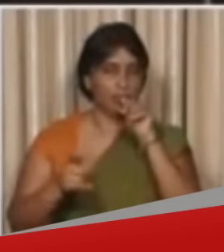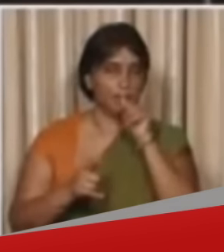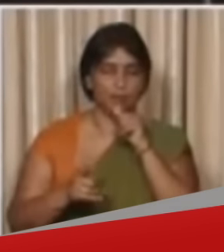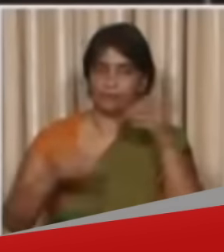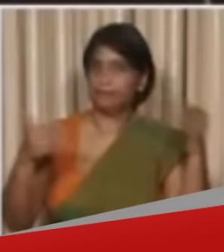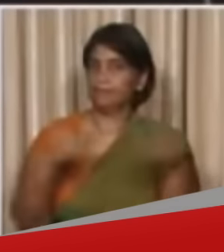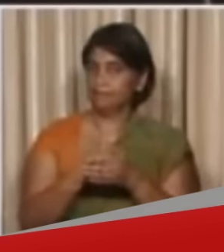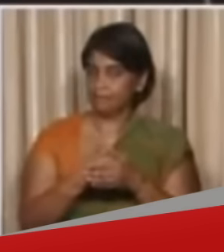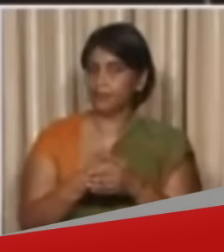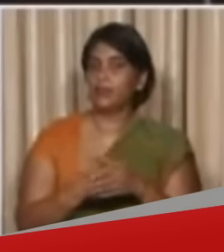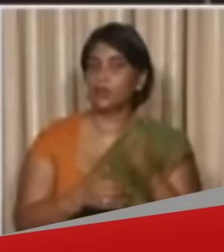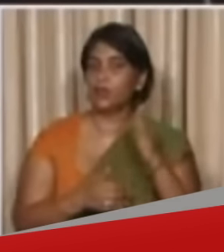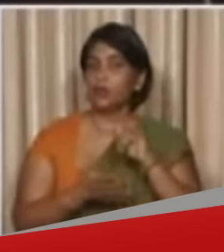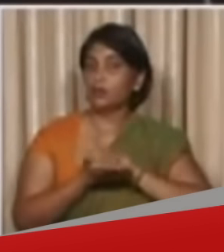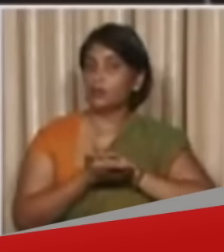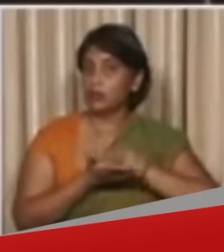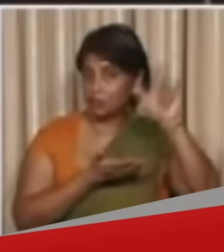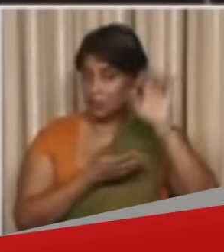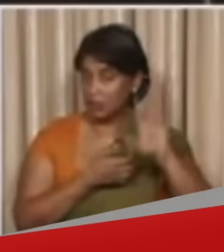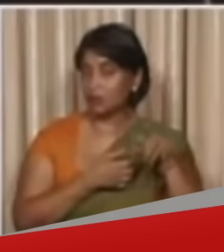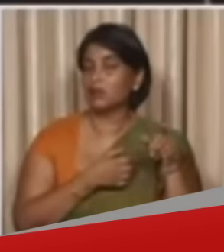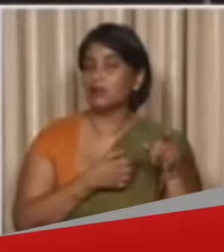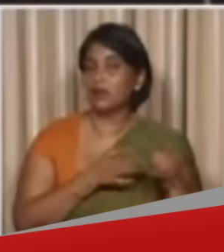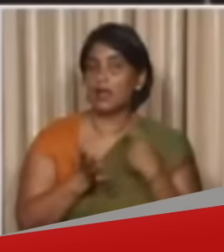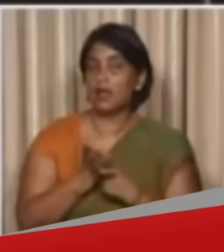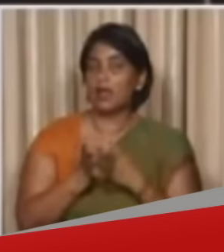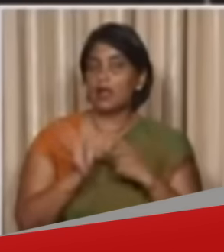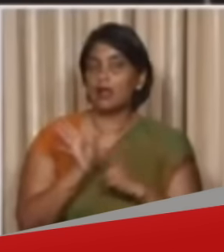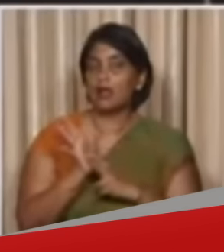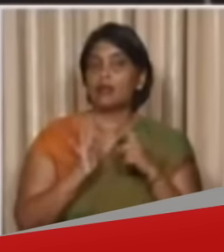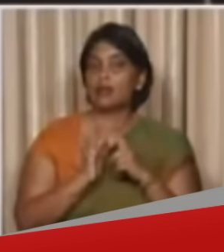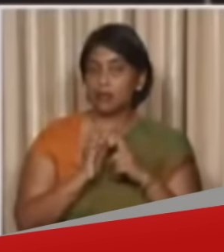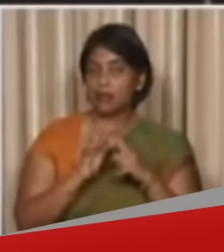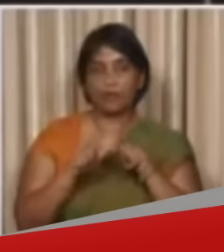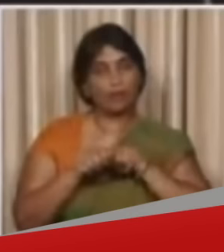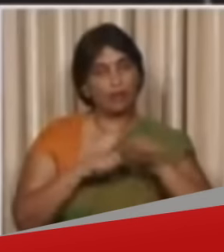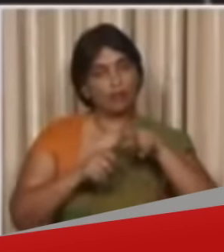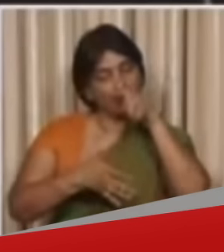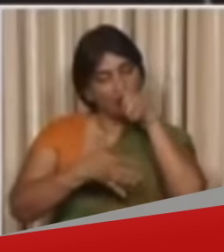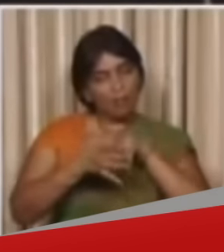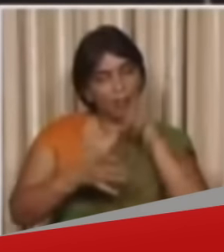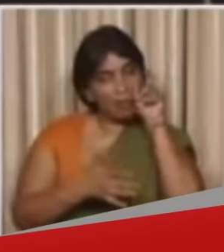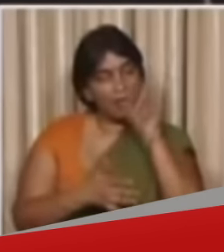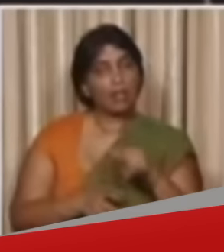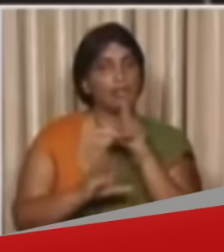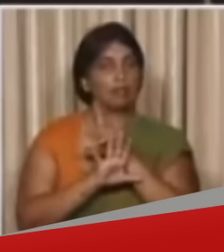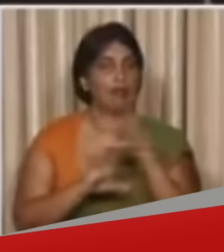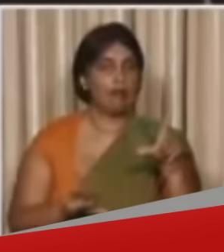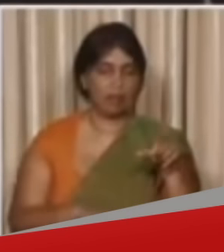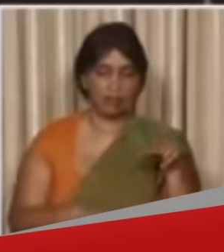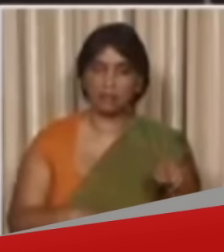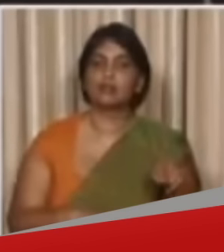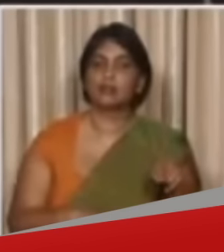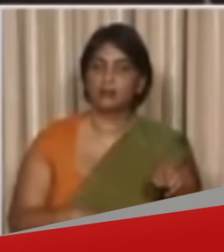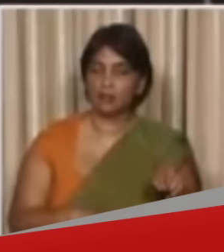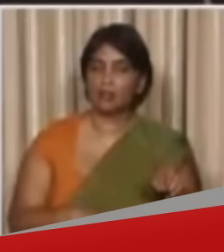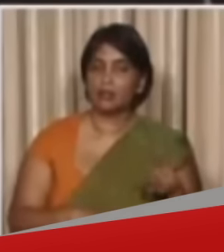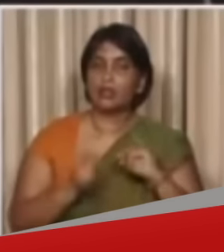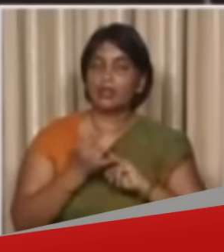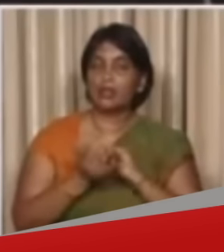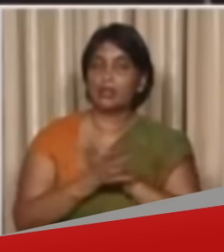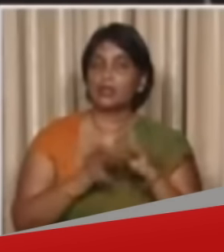ඒක විදේශගතලා ඉන්න රවි සෙනිරත් මේක කඩලා කියවන්නේ 17 වෙනිදා. හැබැයි මේක සානිගේ